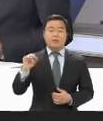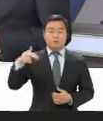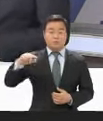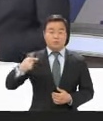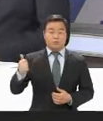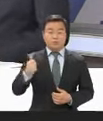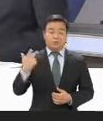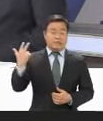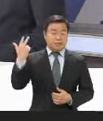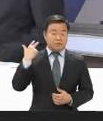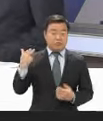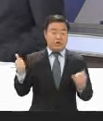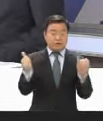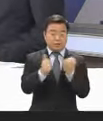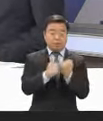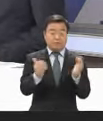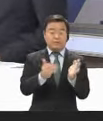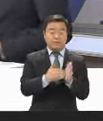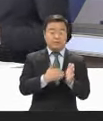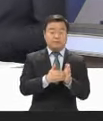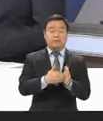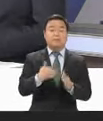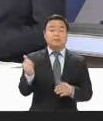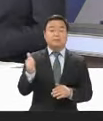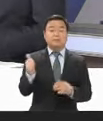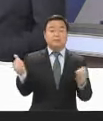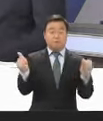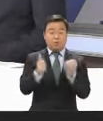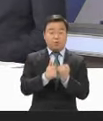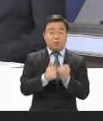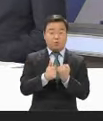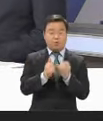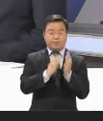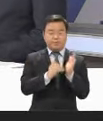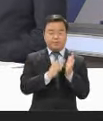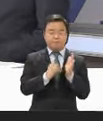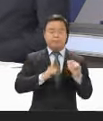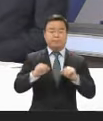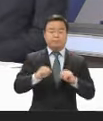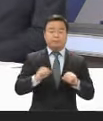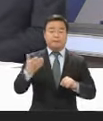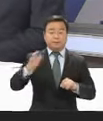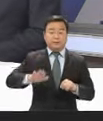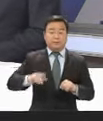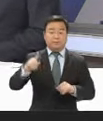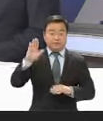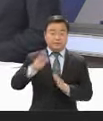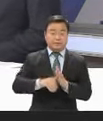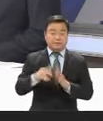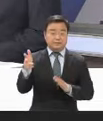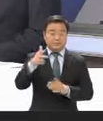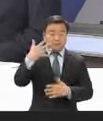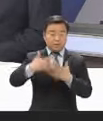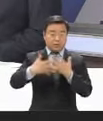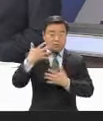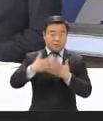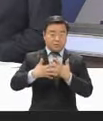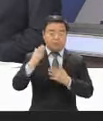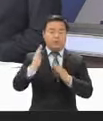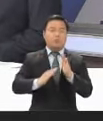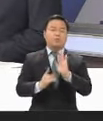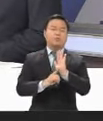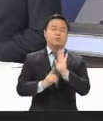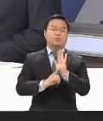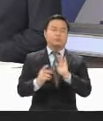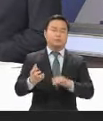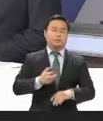씨와 결혼을 했는데 그때 당시에 비공개로 결혼식을 올렸는데 그런데 그때 당시에 영상이 공개가 돼서 또 큰 충격을 주고